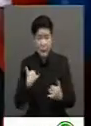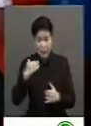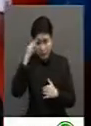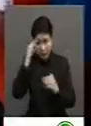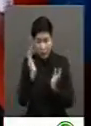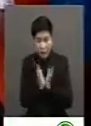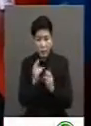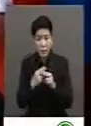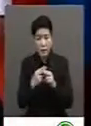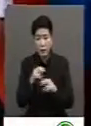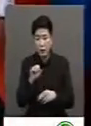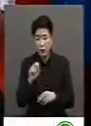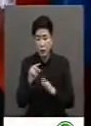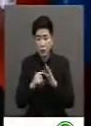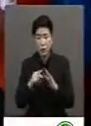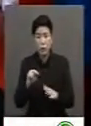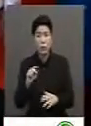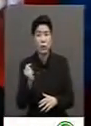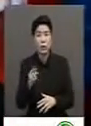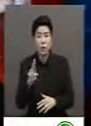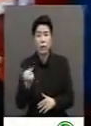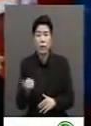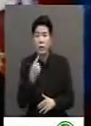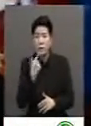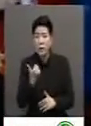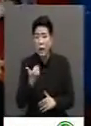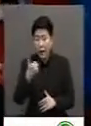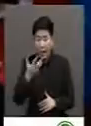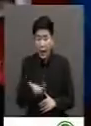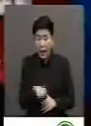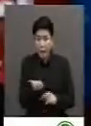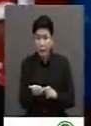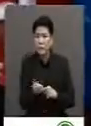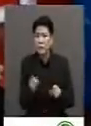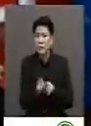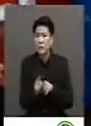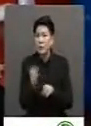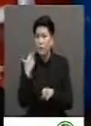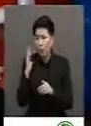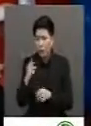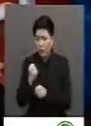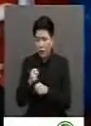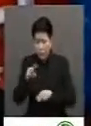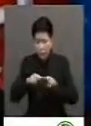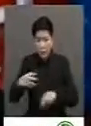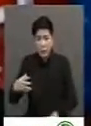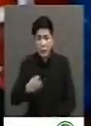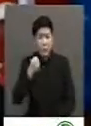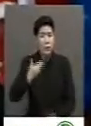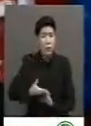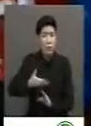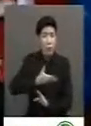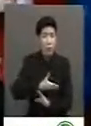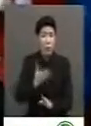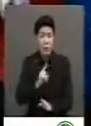รวจเอกสุนทรบอกว่าตอนนี้ยังไม่ปักใจเชื่อว่ายาบ้าที่นายนิวัฒน์ได้มาจะเป็นชุดเดียวกับที่เจ้าหน้าที่เคยตรวจยึดได้ก่อนหน้านี้หรือเป